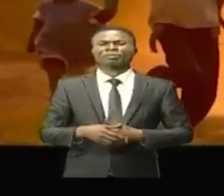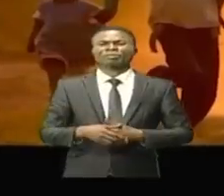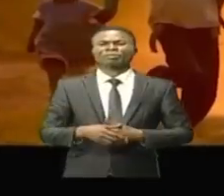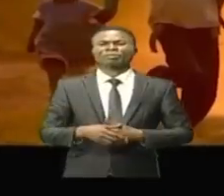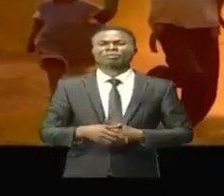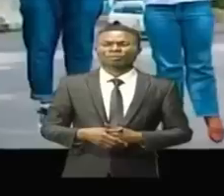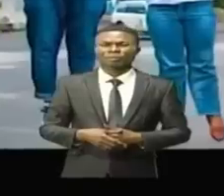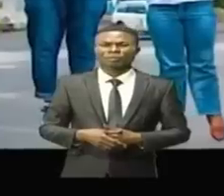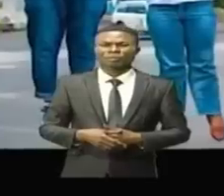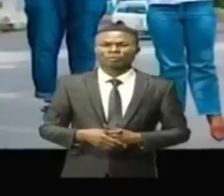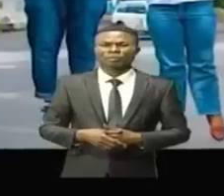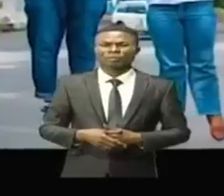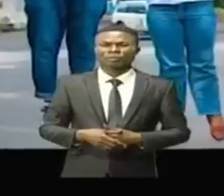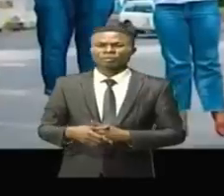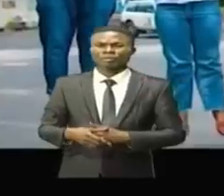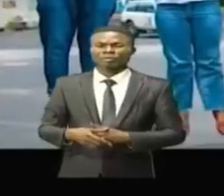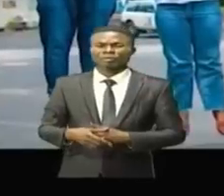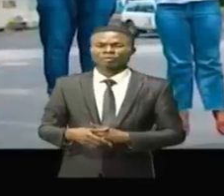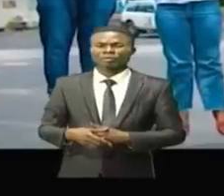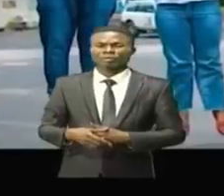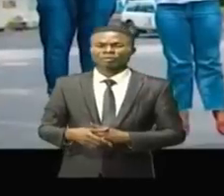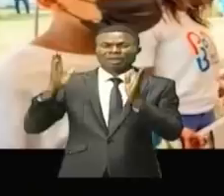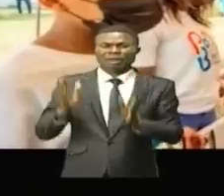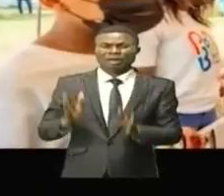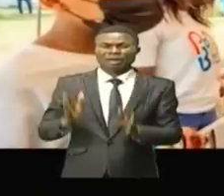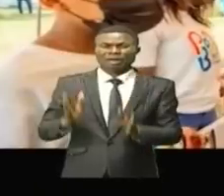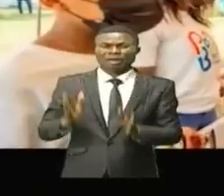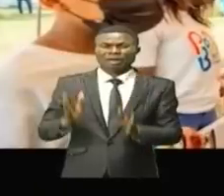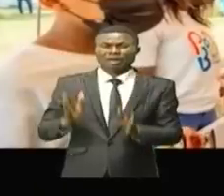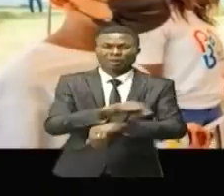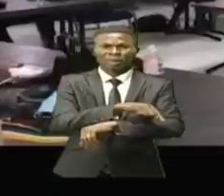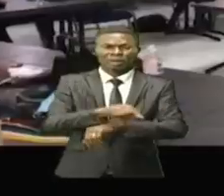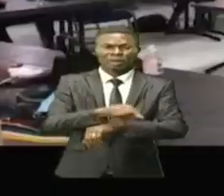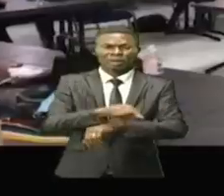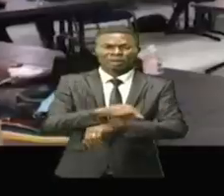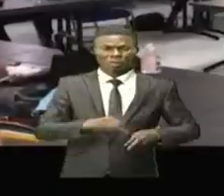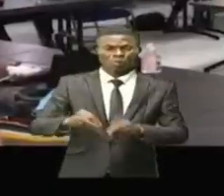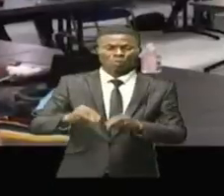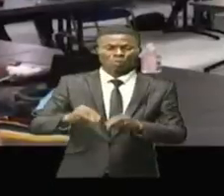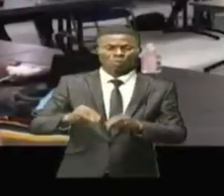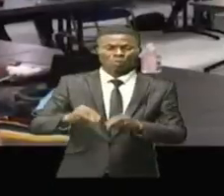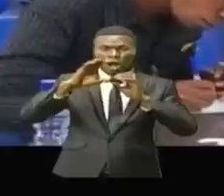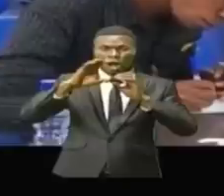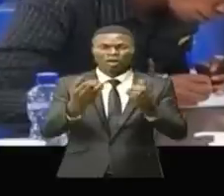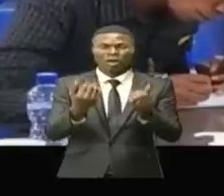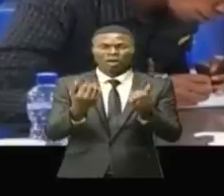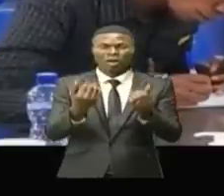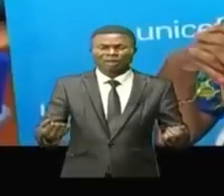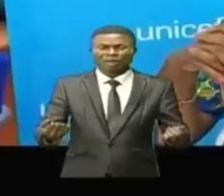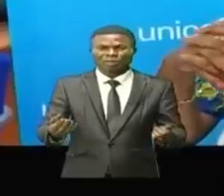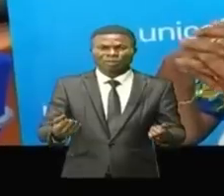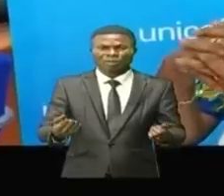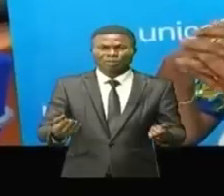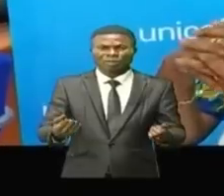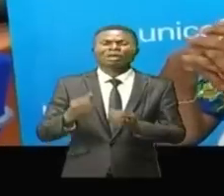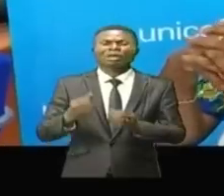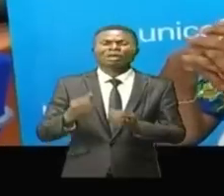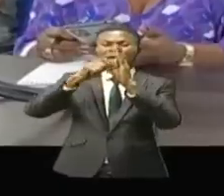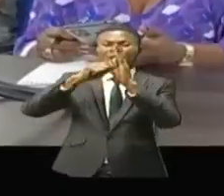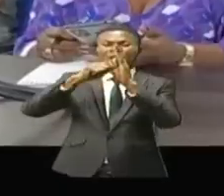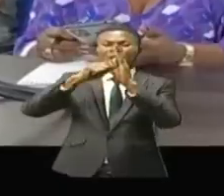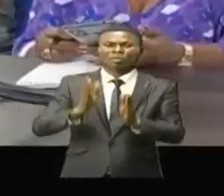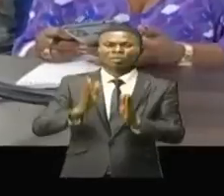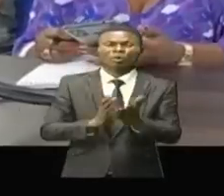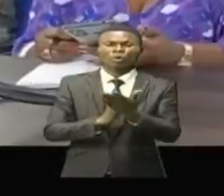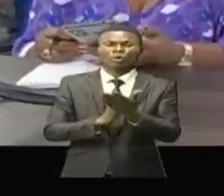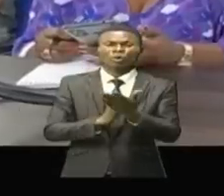enfants reporters, encadrés par la section participation de l'UNICEF, est un moyen de communication pour les enfants reporters formés au droit à la